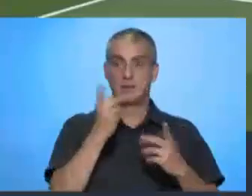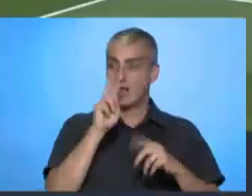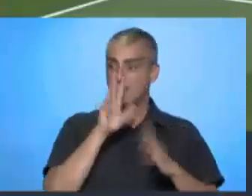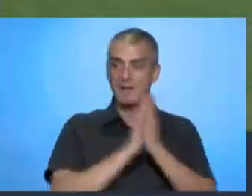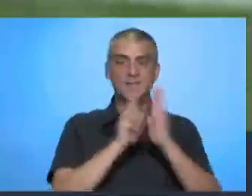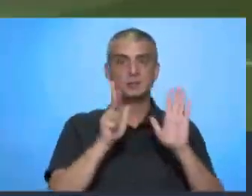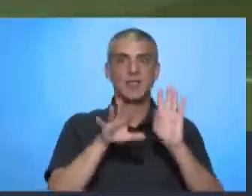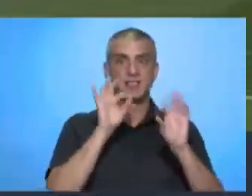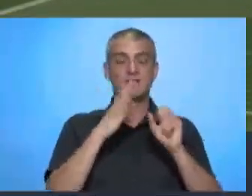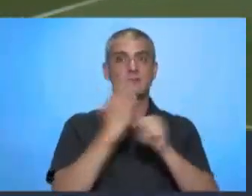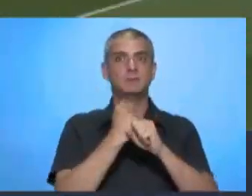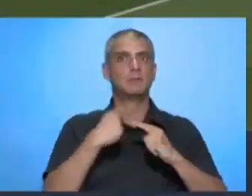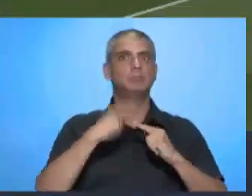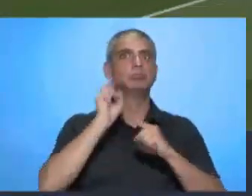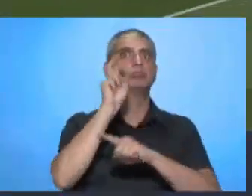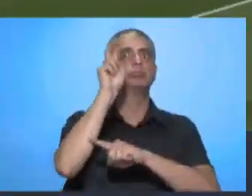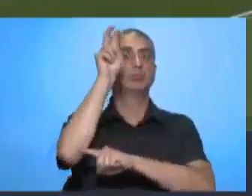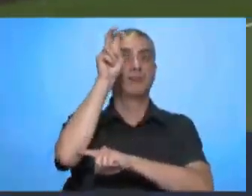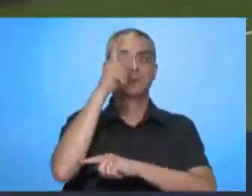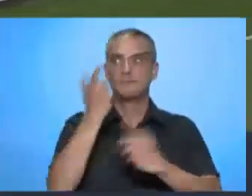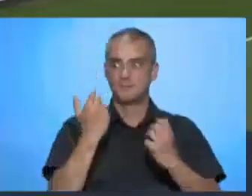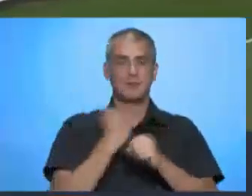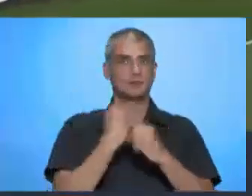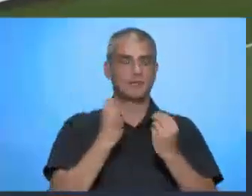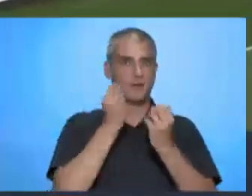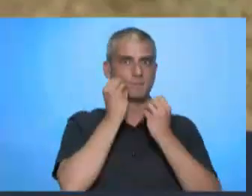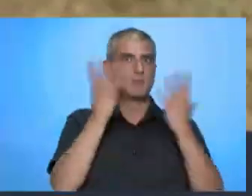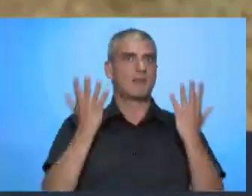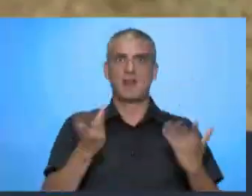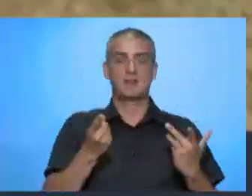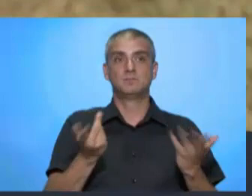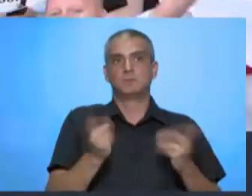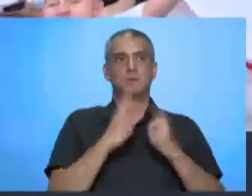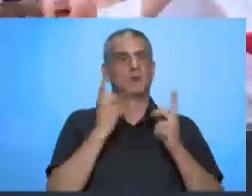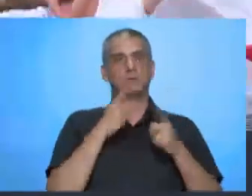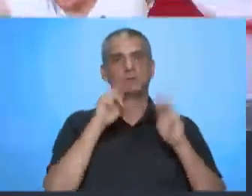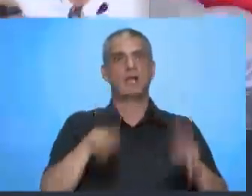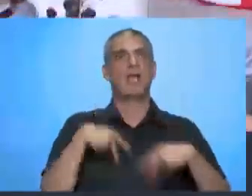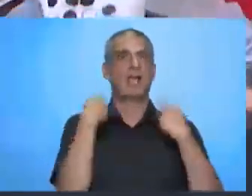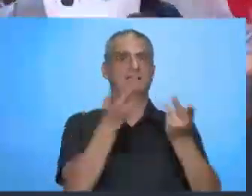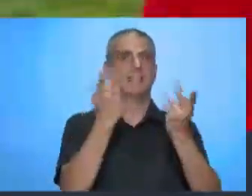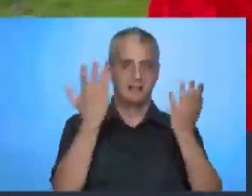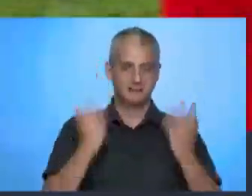כשב-2018 הנבחרת מצליחה כל כך ובמונדיאל עושה דברים באמת באמת מופלאים, אז פתאום השיר הזה חזר.